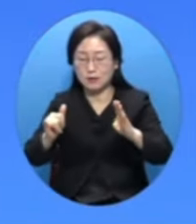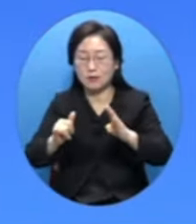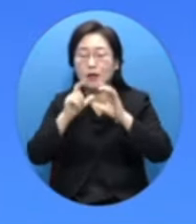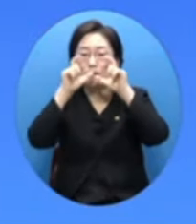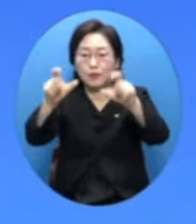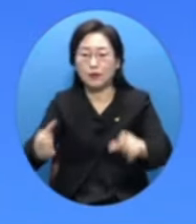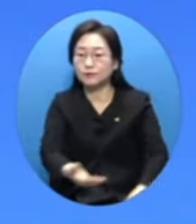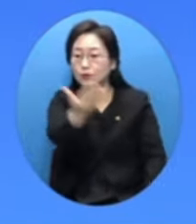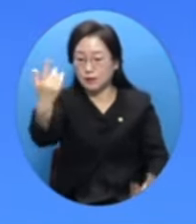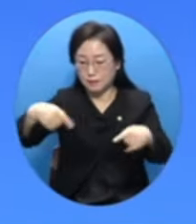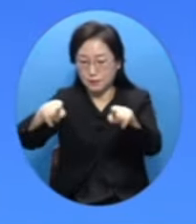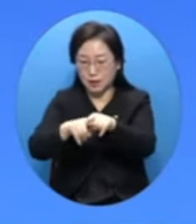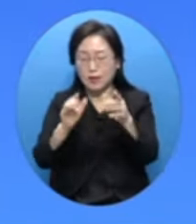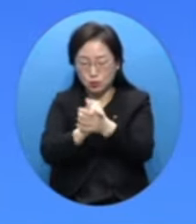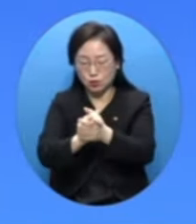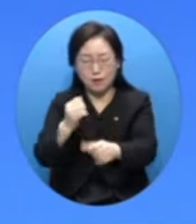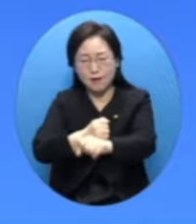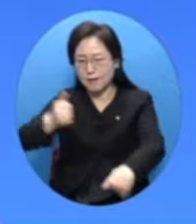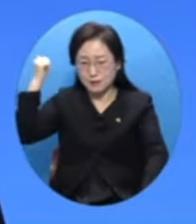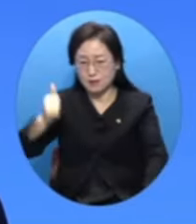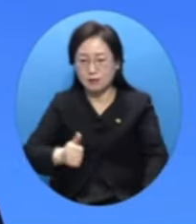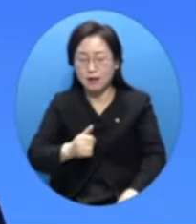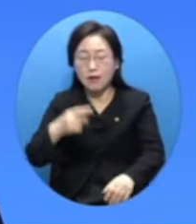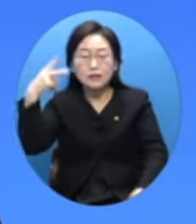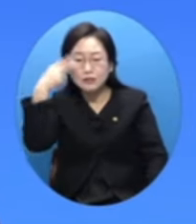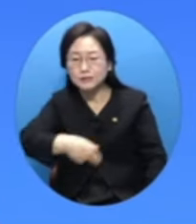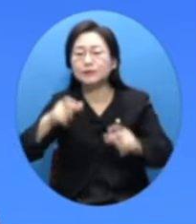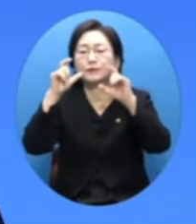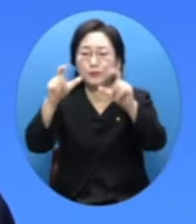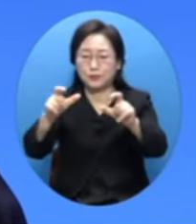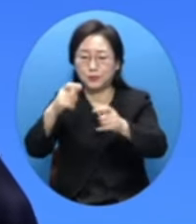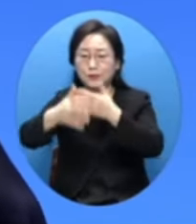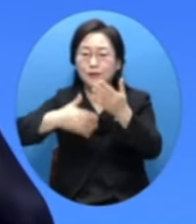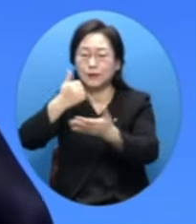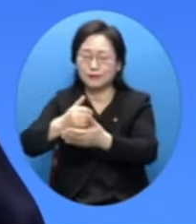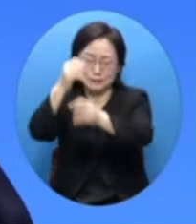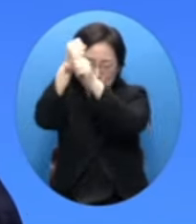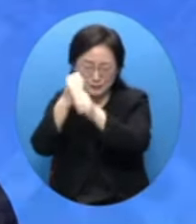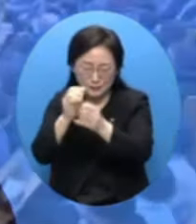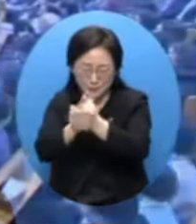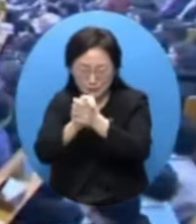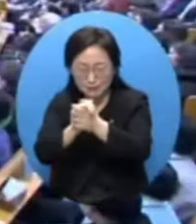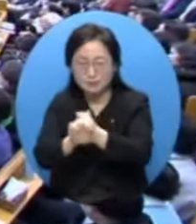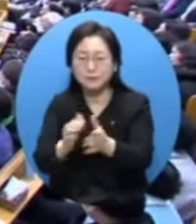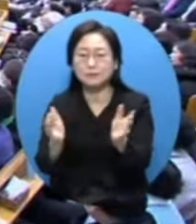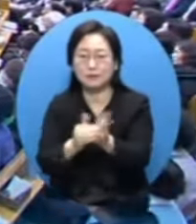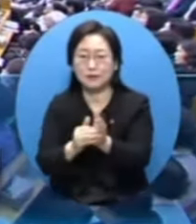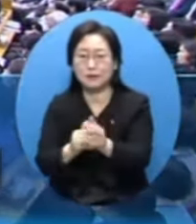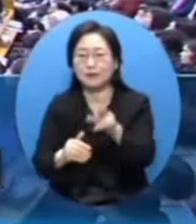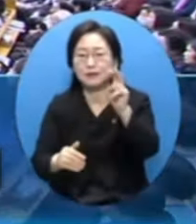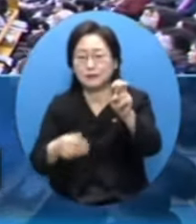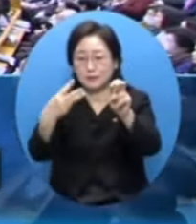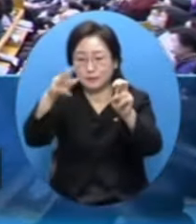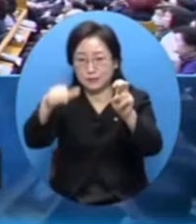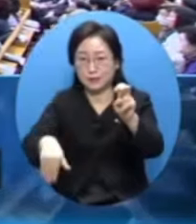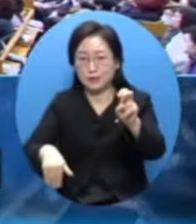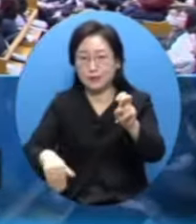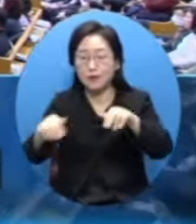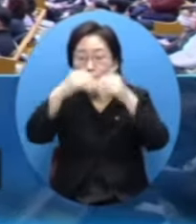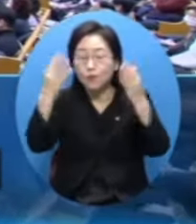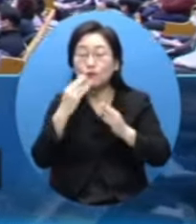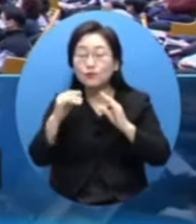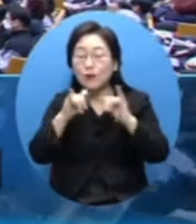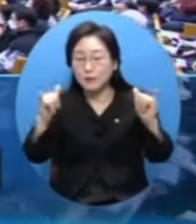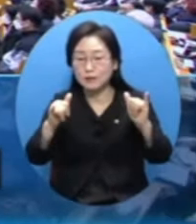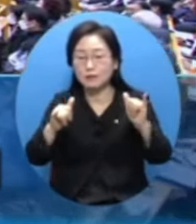모두가 함께 우리와 기도하자 기도하자 금식을 선포하고 하나님께 매달려 간구했습니다. 20장 3절 4절입니다 온 유다